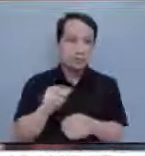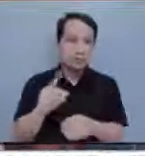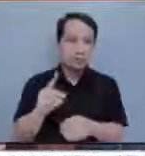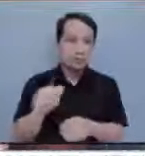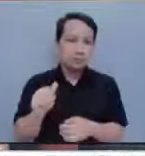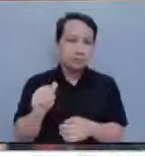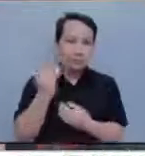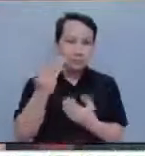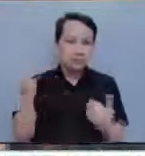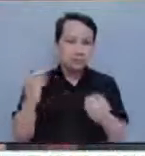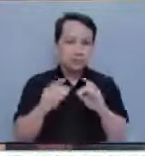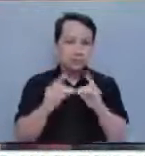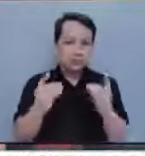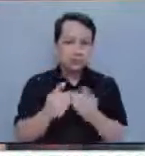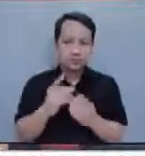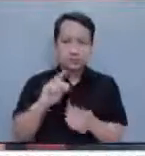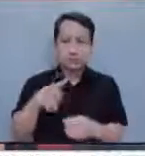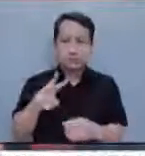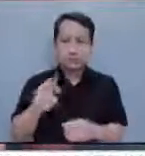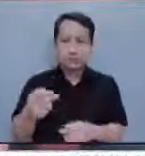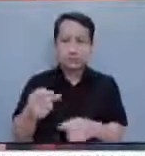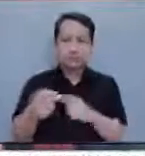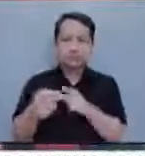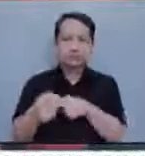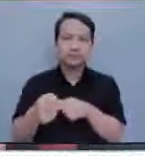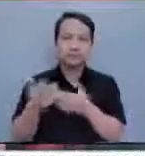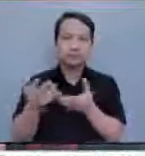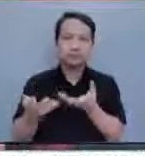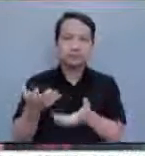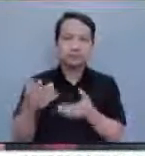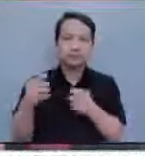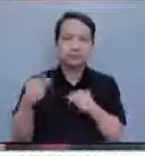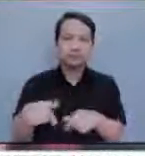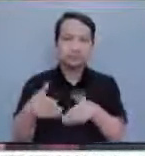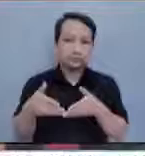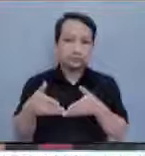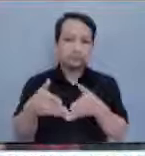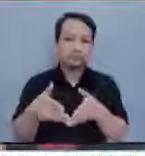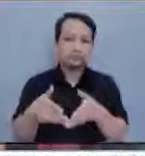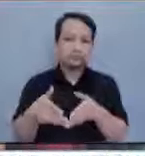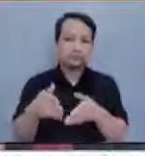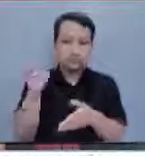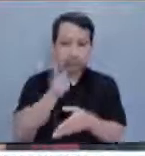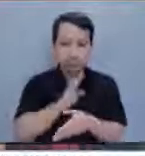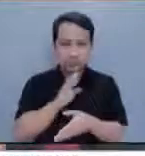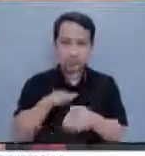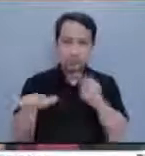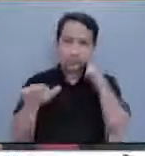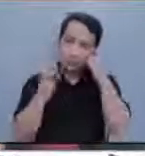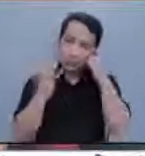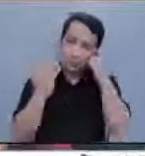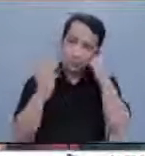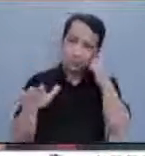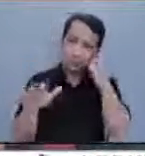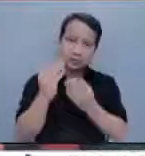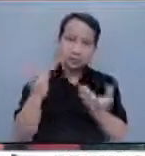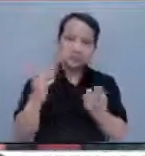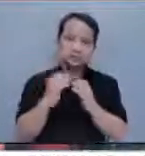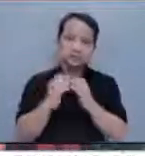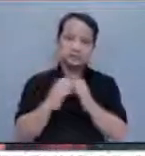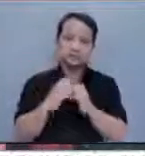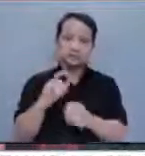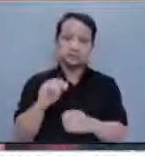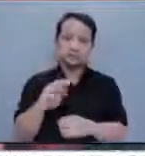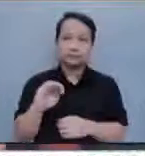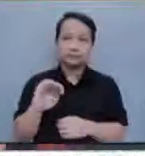ang Department of Public Works and Highway, DPWH, dito sa bahagi na nasirang bahagi ng EDSA Timog